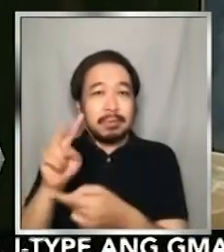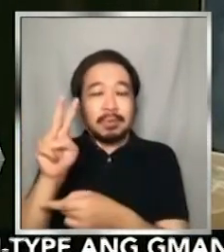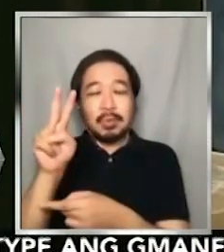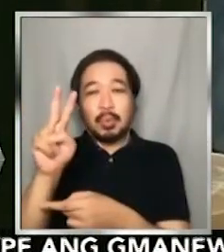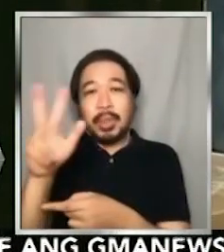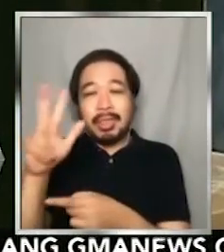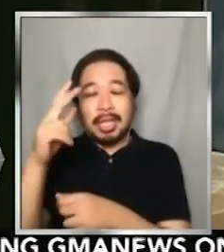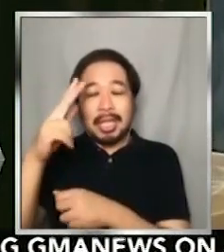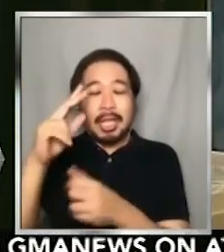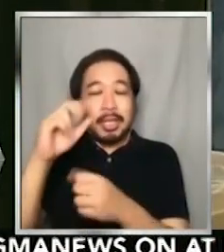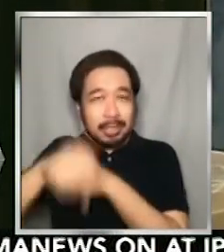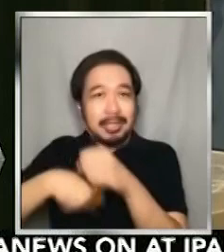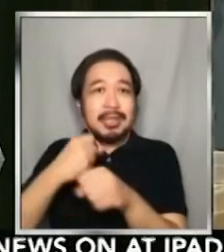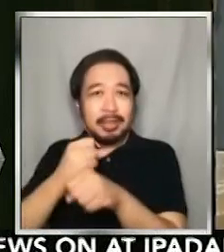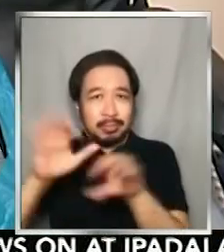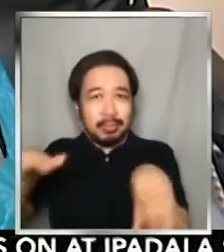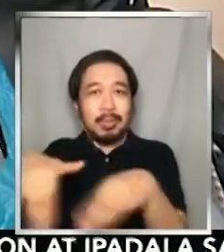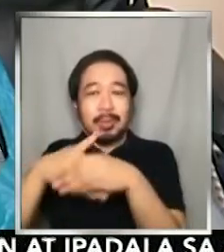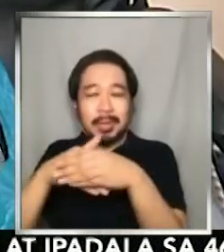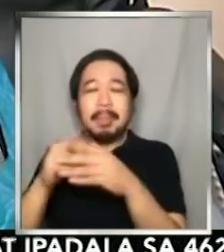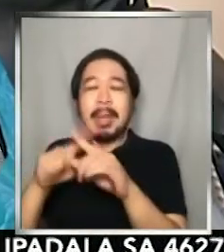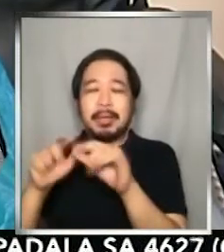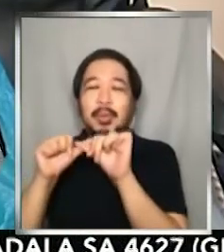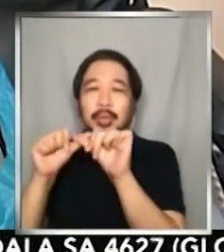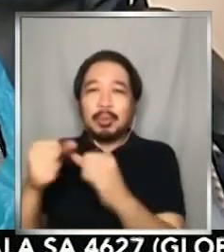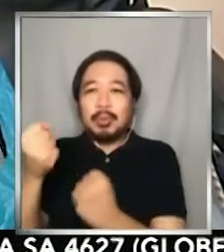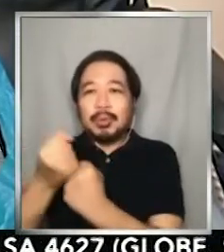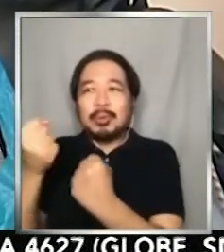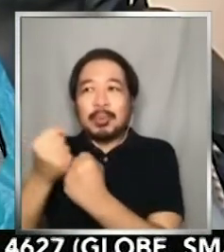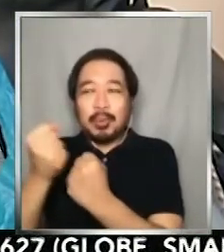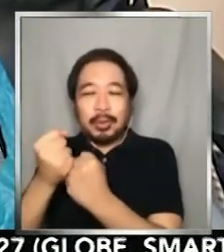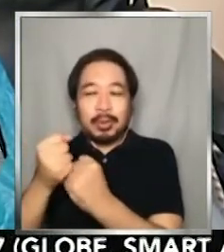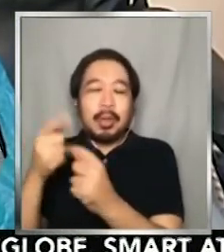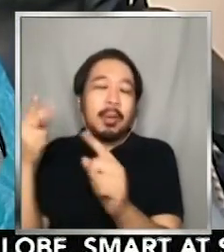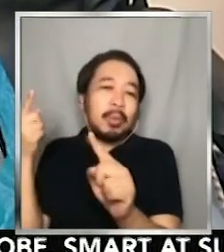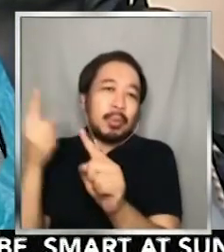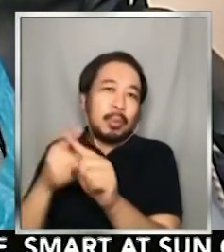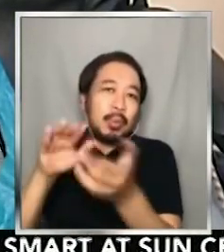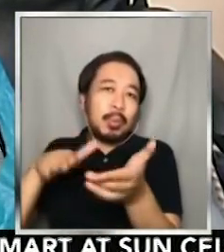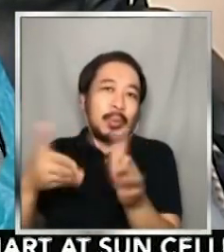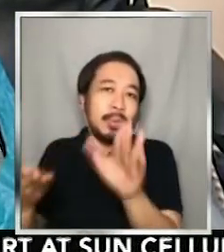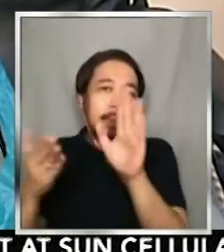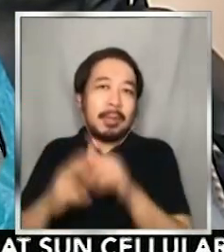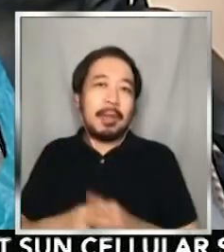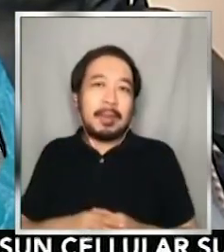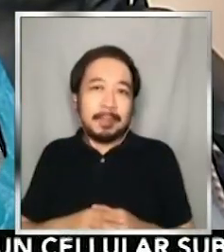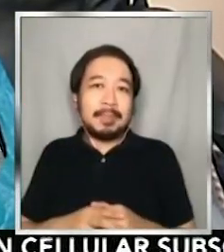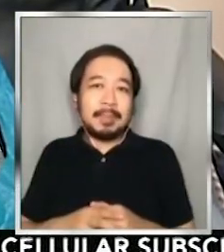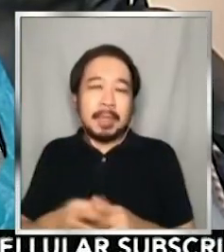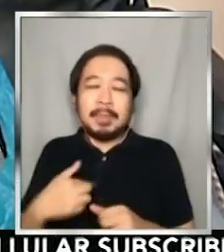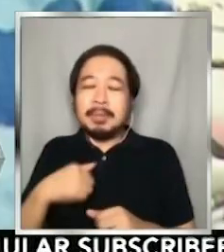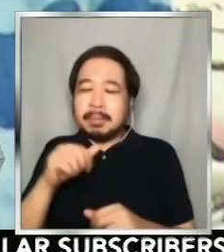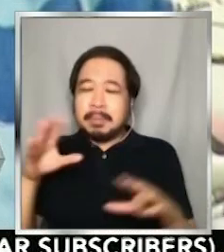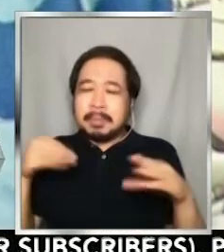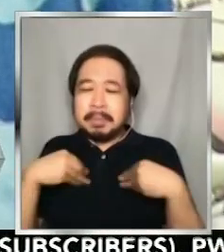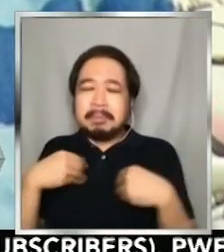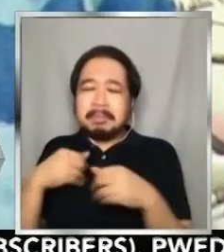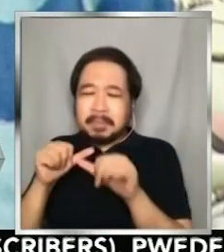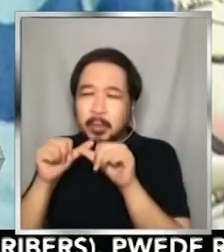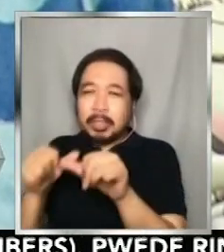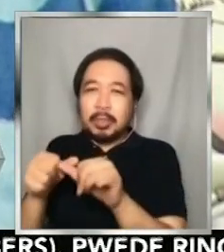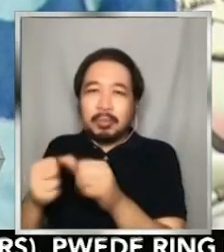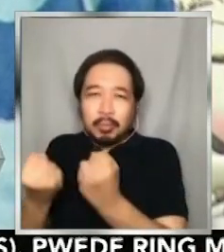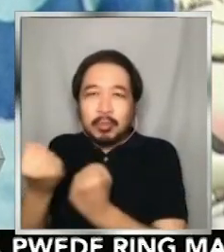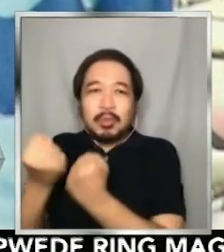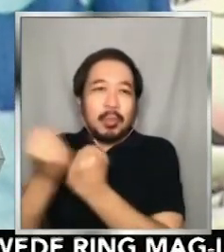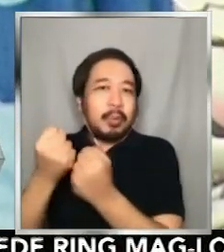ni Manolito hanggang sa huling hininga. O, pinaglaban ko talaga eh, kahit paano. Inano ko lang siya. Kahit na